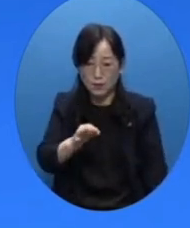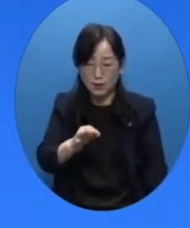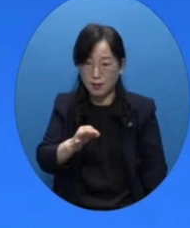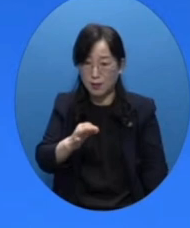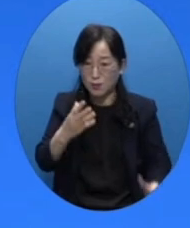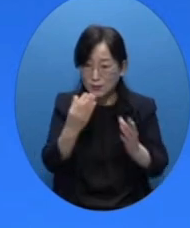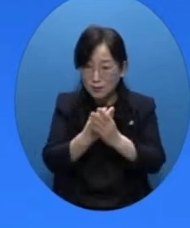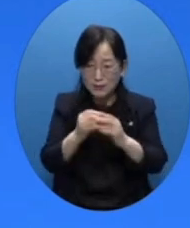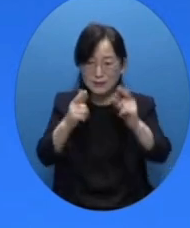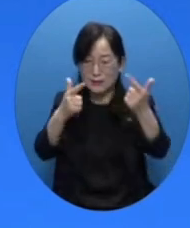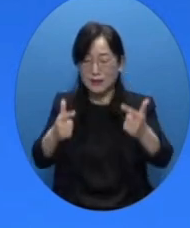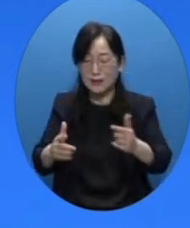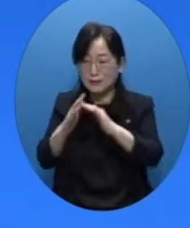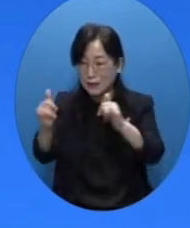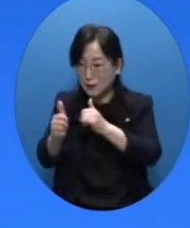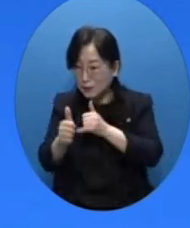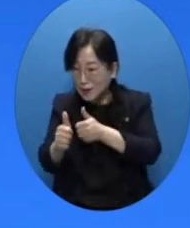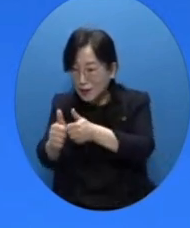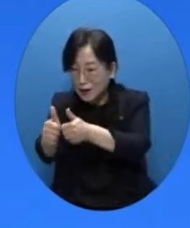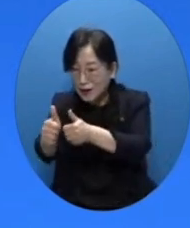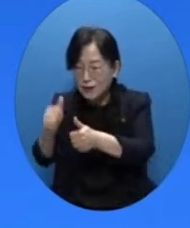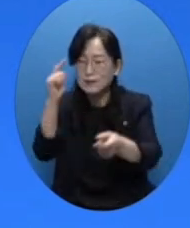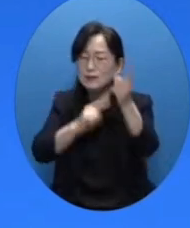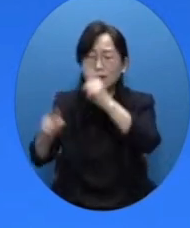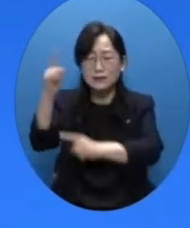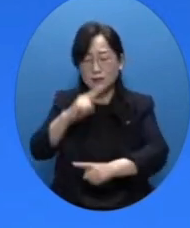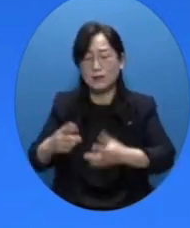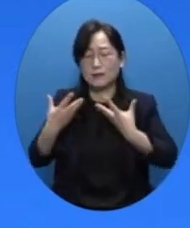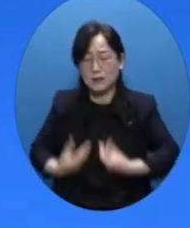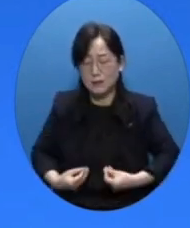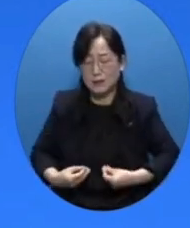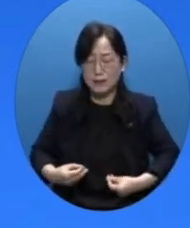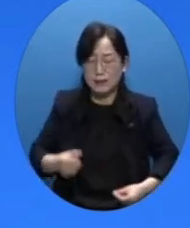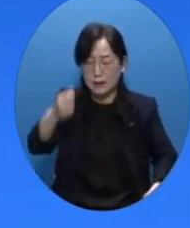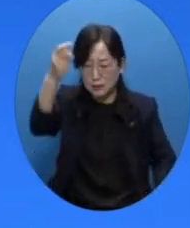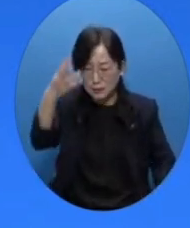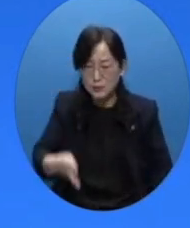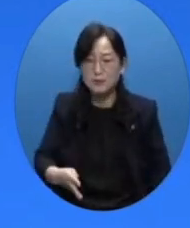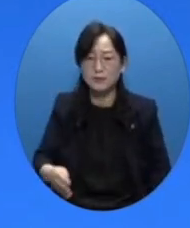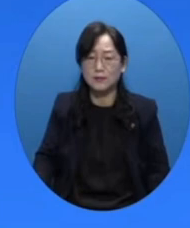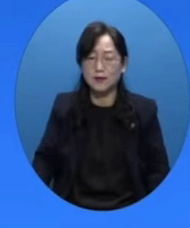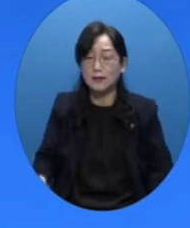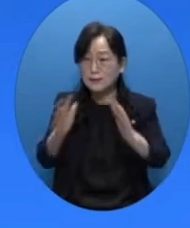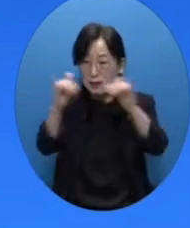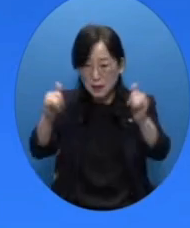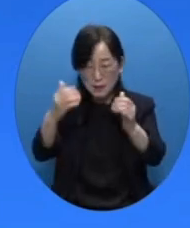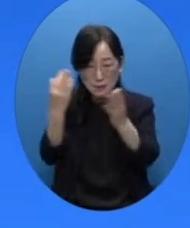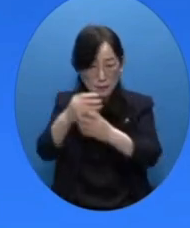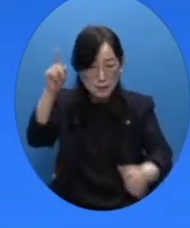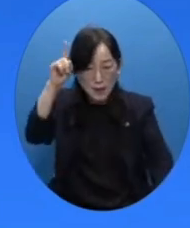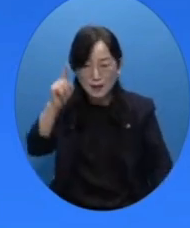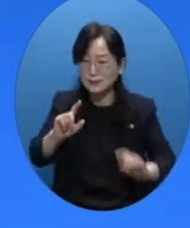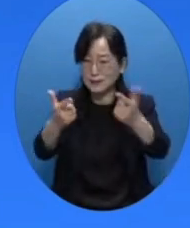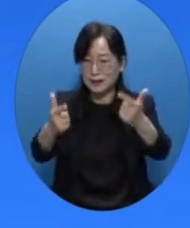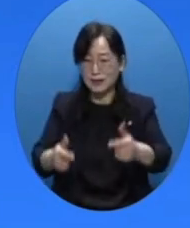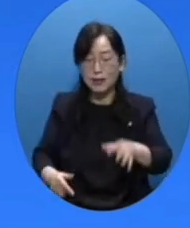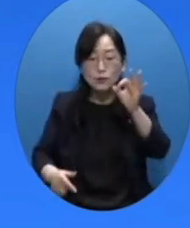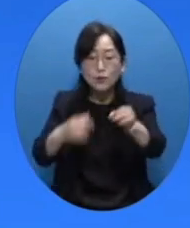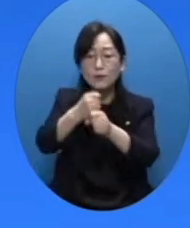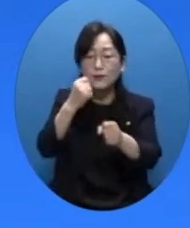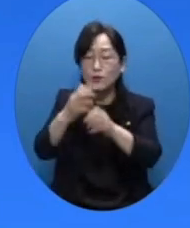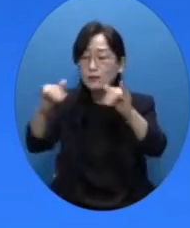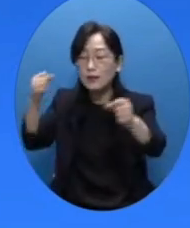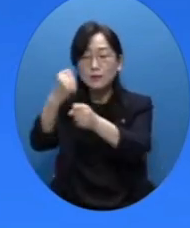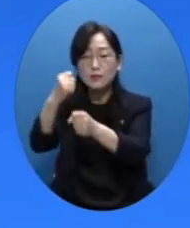사람을 따라가다 사람 때문에 상처받고 절망한 적이 한두번이 아닙니다 사람이 전부가 아닙니다 물질을 만드시고 사람을